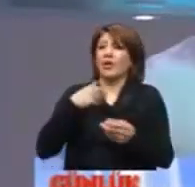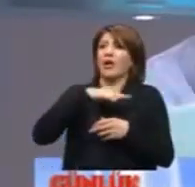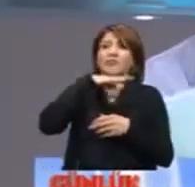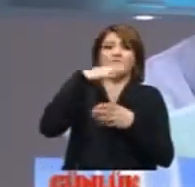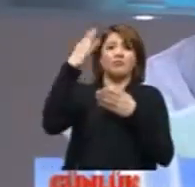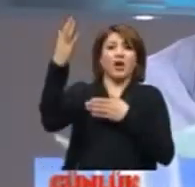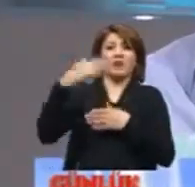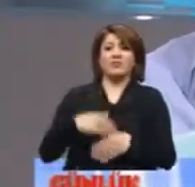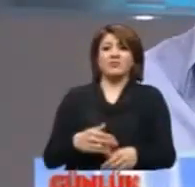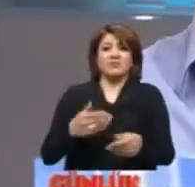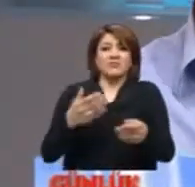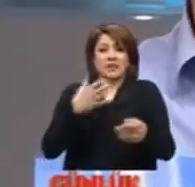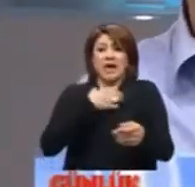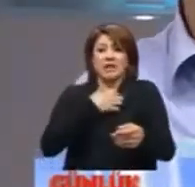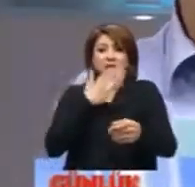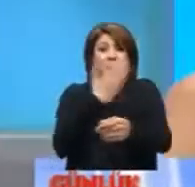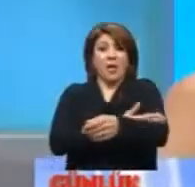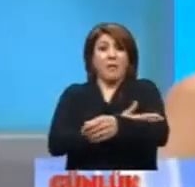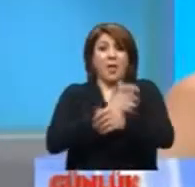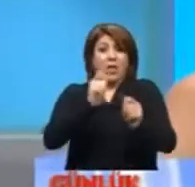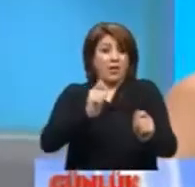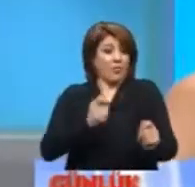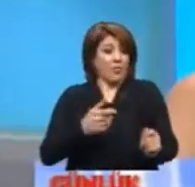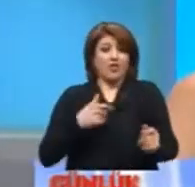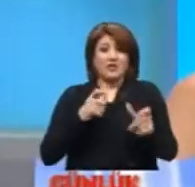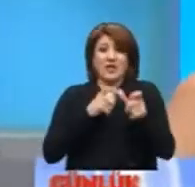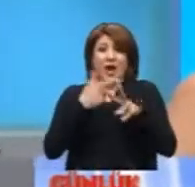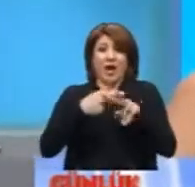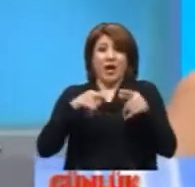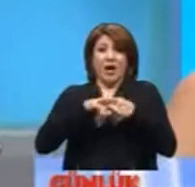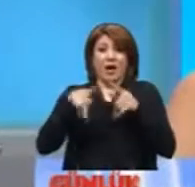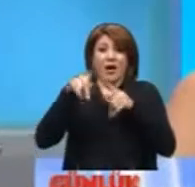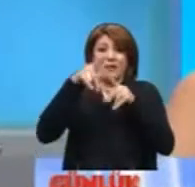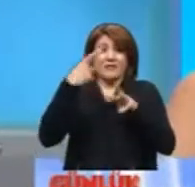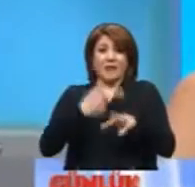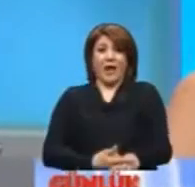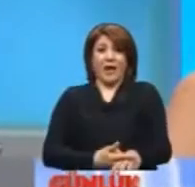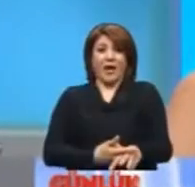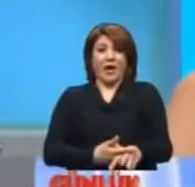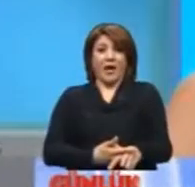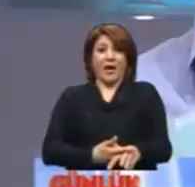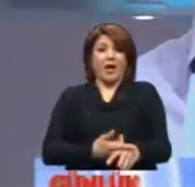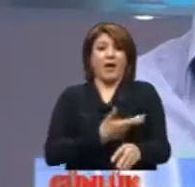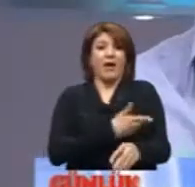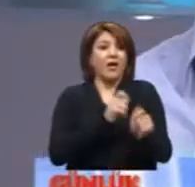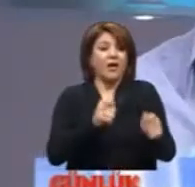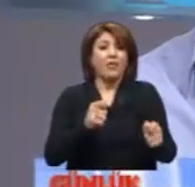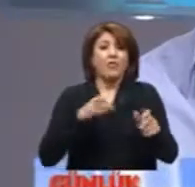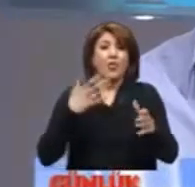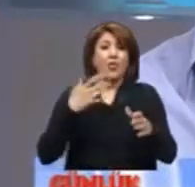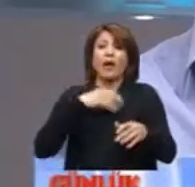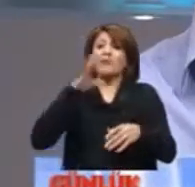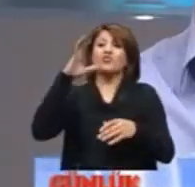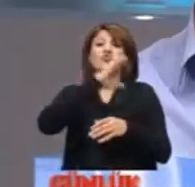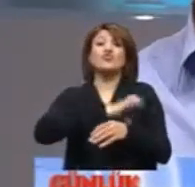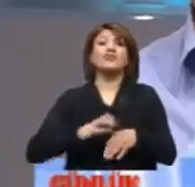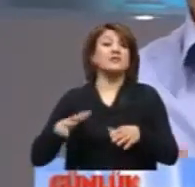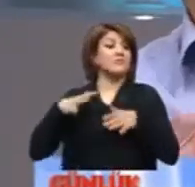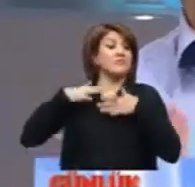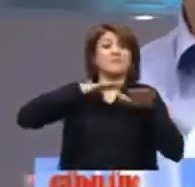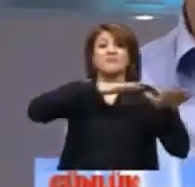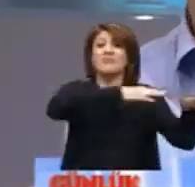Adam koskoca sahte şehir yapıyor. Ama ben hakikaten merak ettim. Neymiş bunun altında yatan psikoloji? Bu çok popüler bir kasaba. Hani çok turist giden bir kasaba.